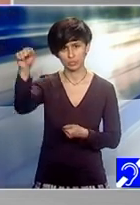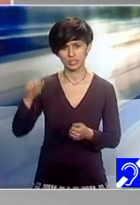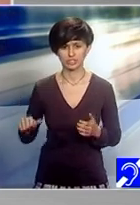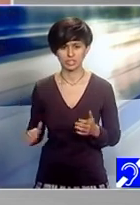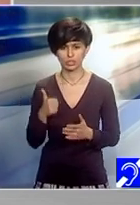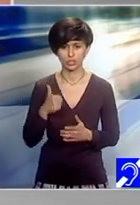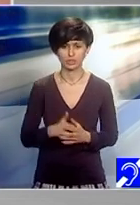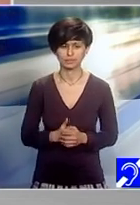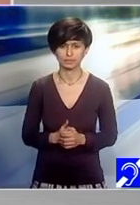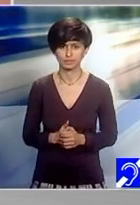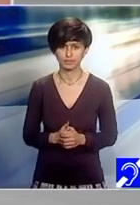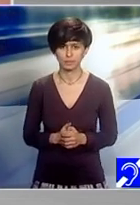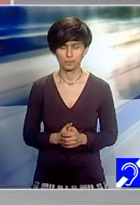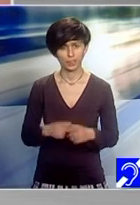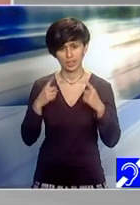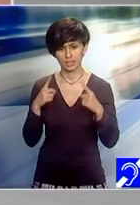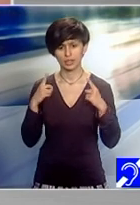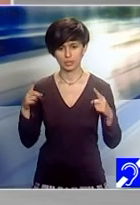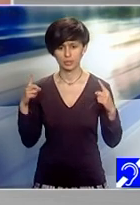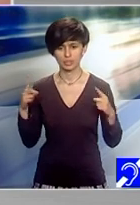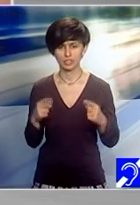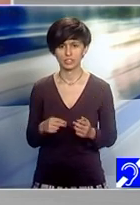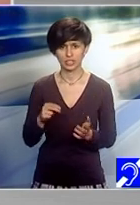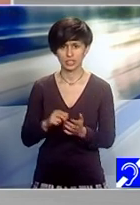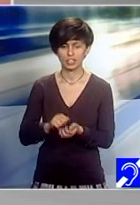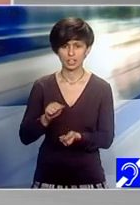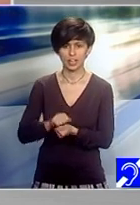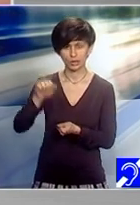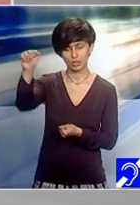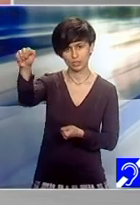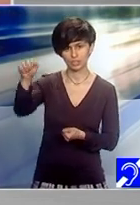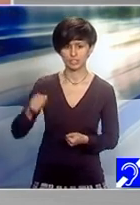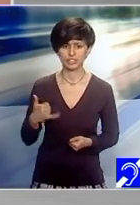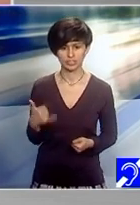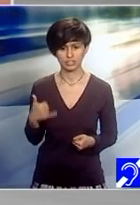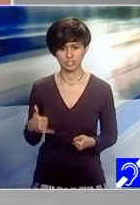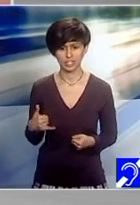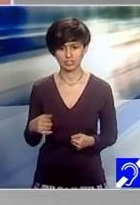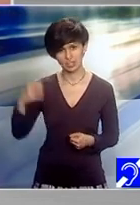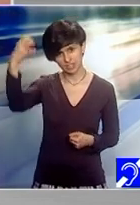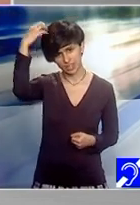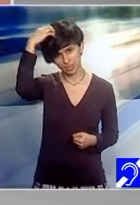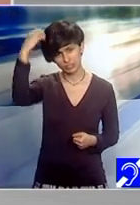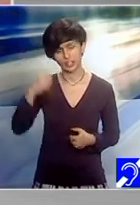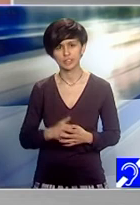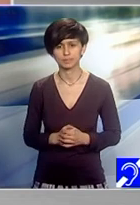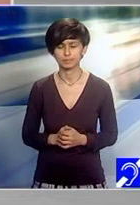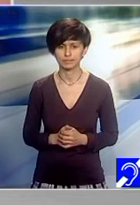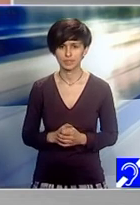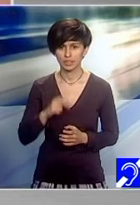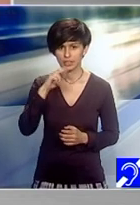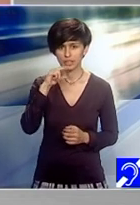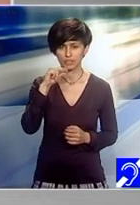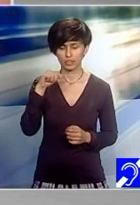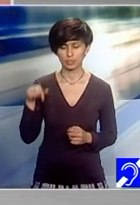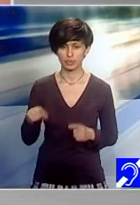Ei bine, dascălii au protestat, așa cum se spunea în știre, și astăzi la guvern. Vorbim acum cu doamna profesor